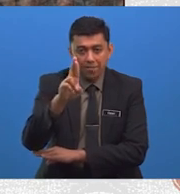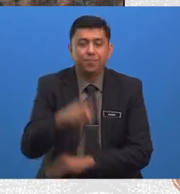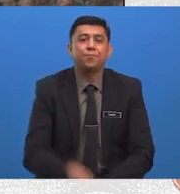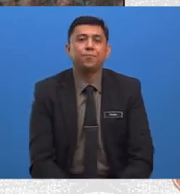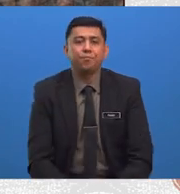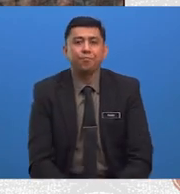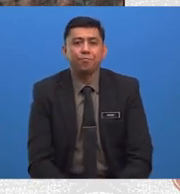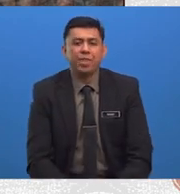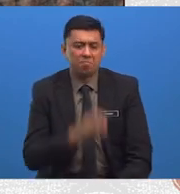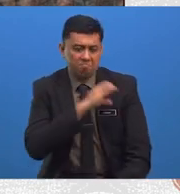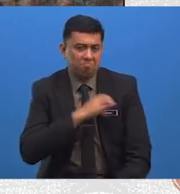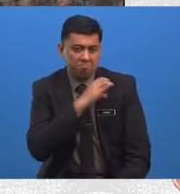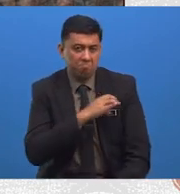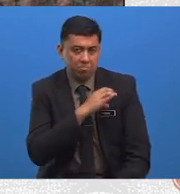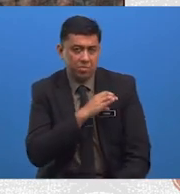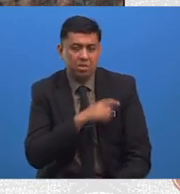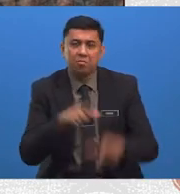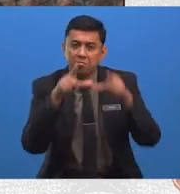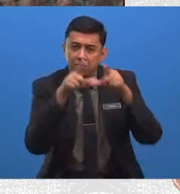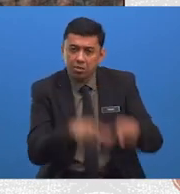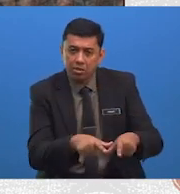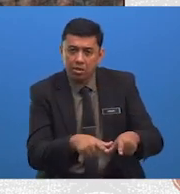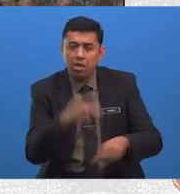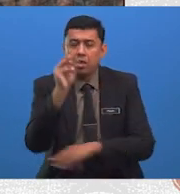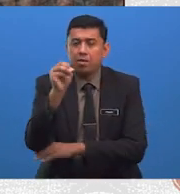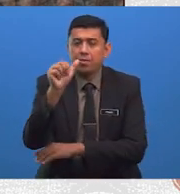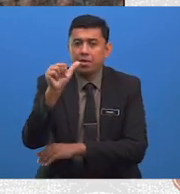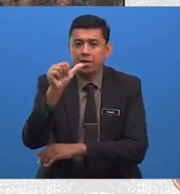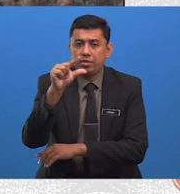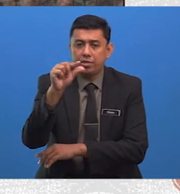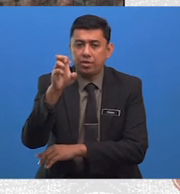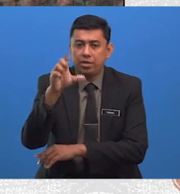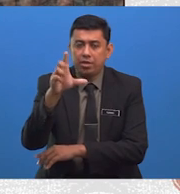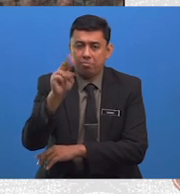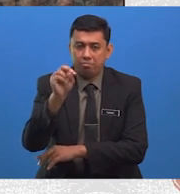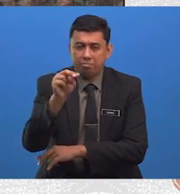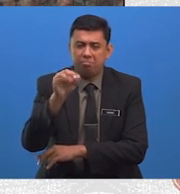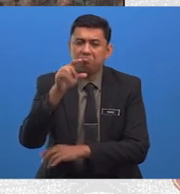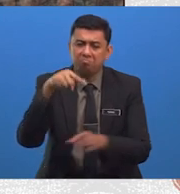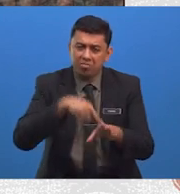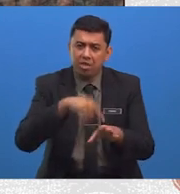Candi Borobudur terletak di Magelang, Jawa Tengah, Indonesia.